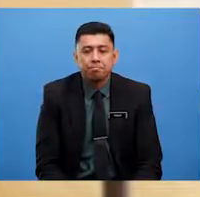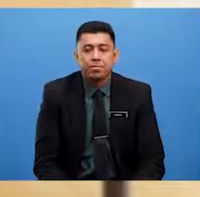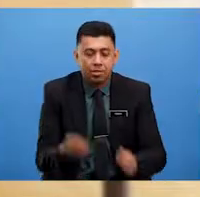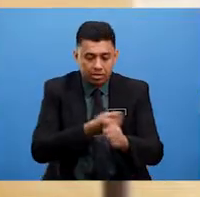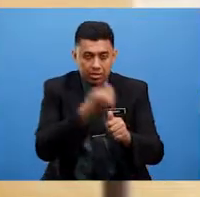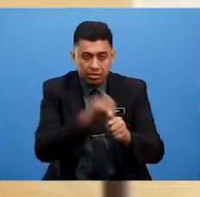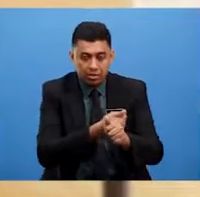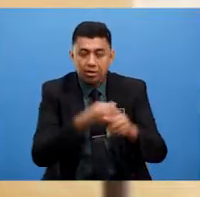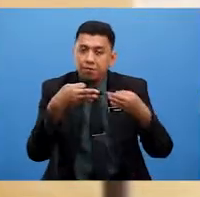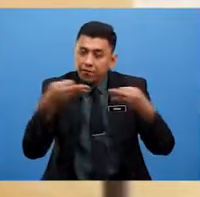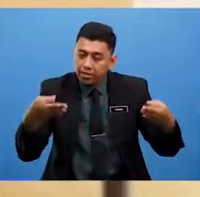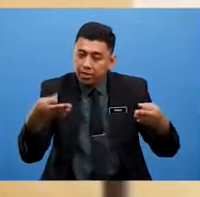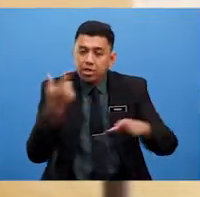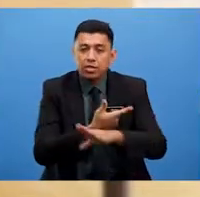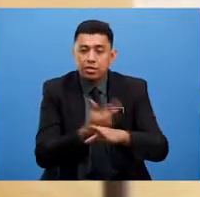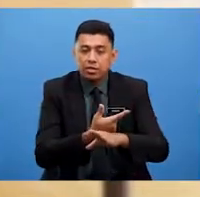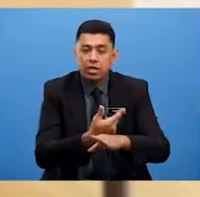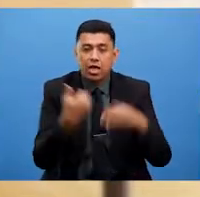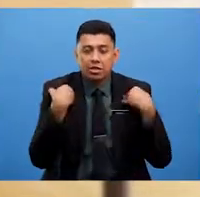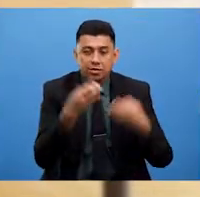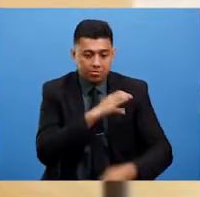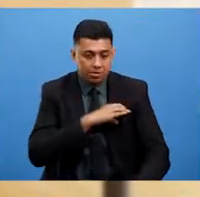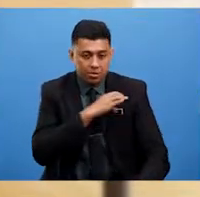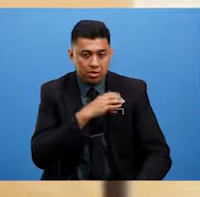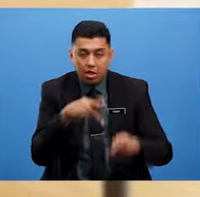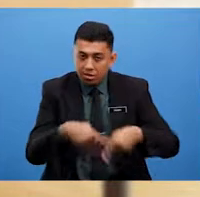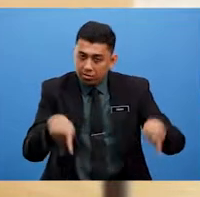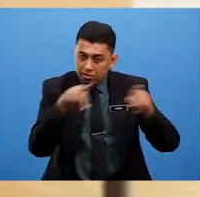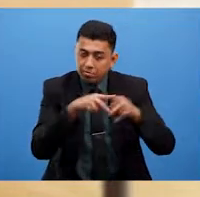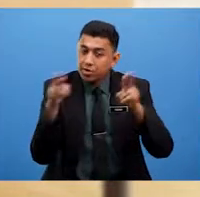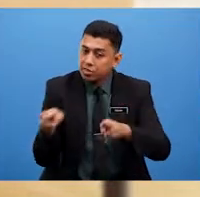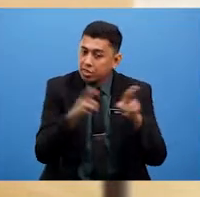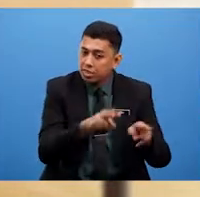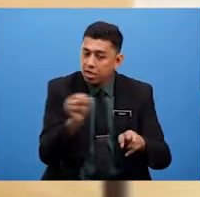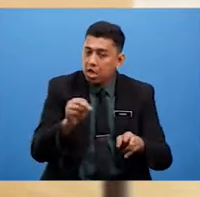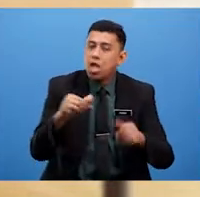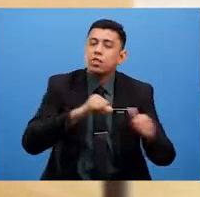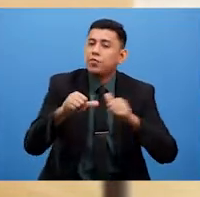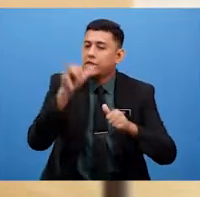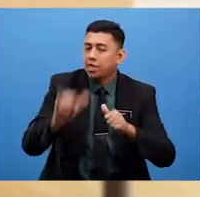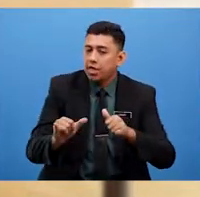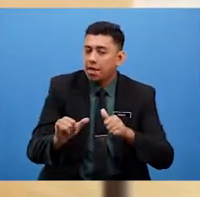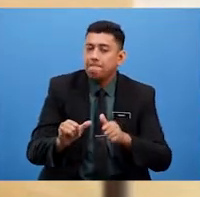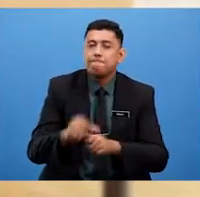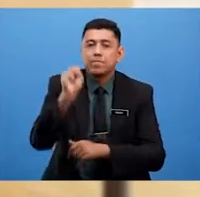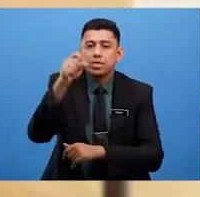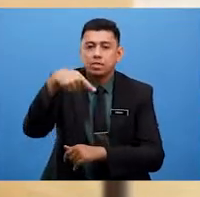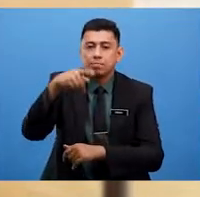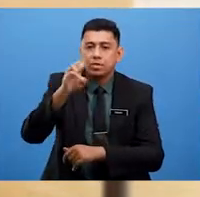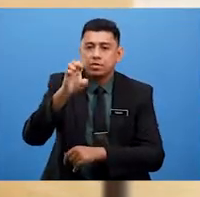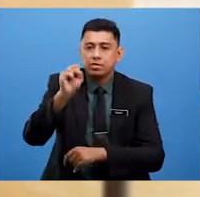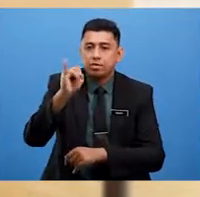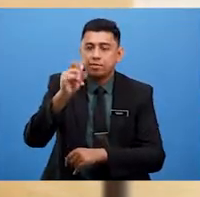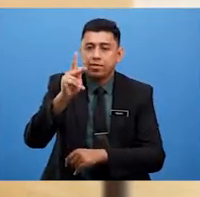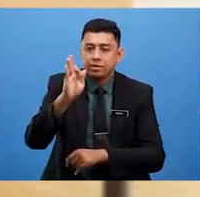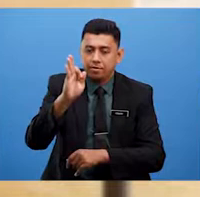Setiap fasa latihan ini mempunyai ciri-ciri dan keperluan perancangan aktiviti yang spesifik mengikut fasa dan